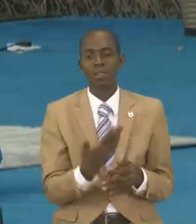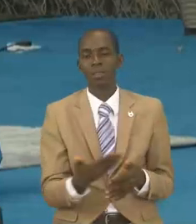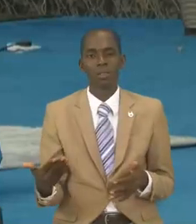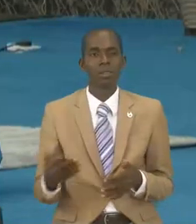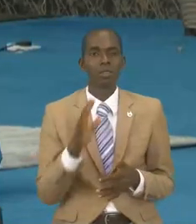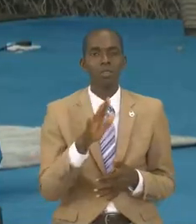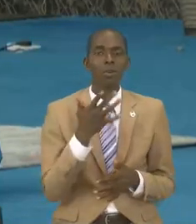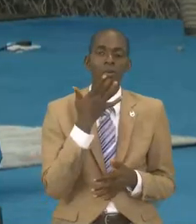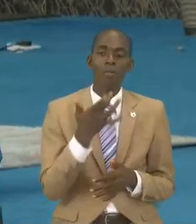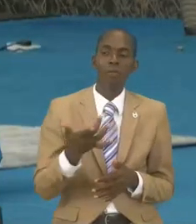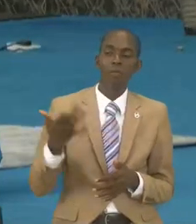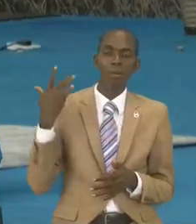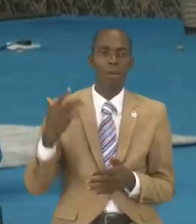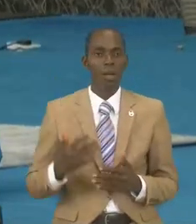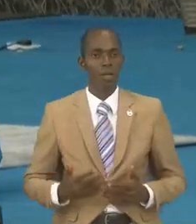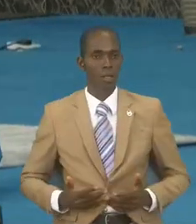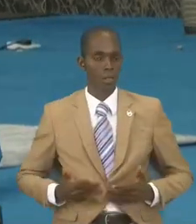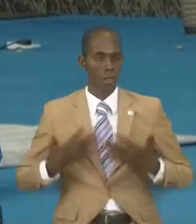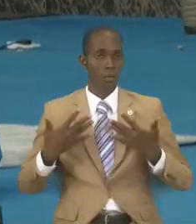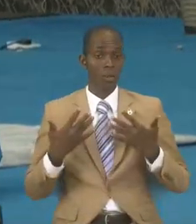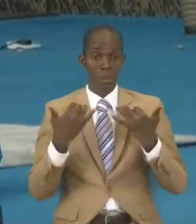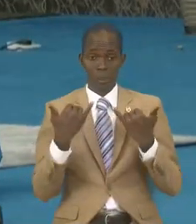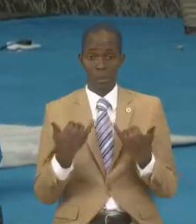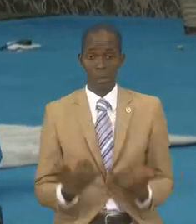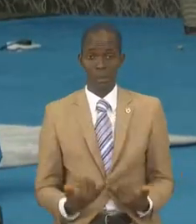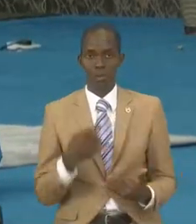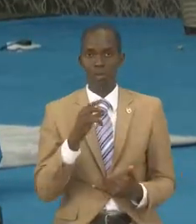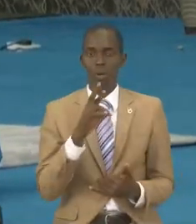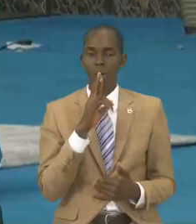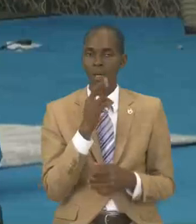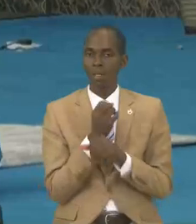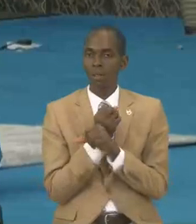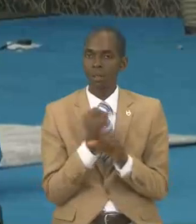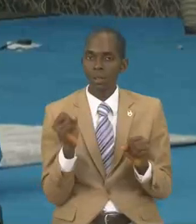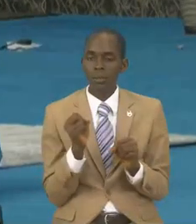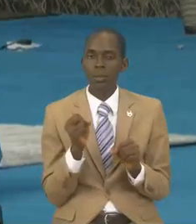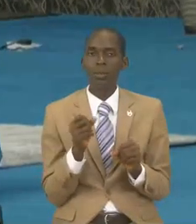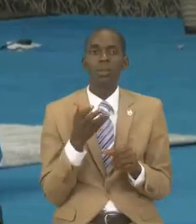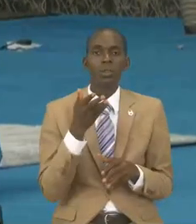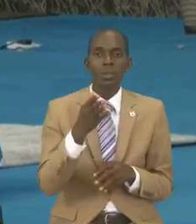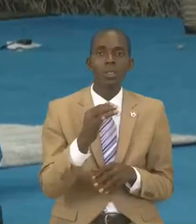l'ancienne vie, maintenant, en tant qu'enfant de Dieu,